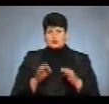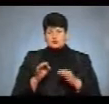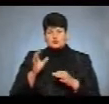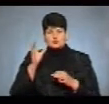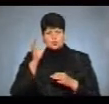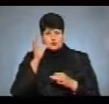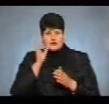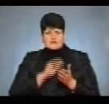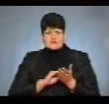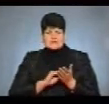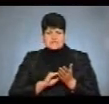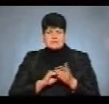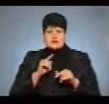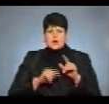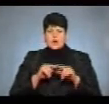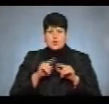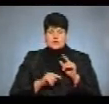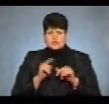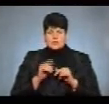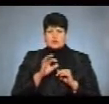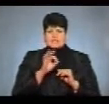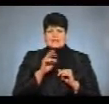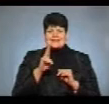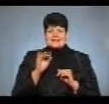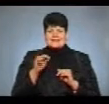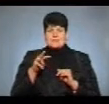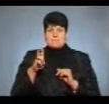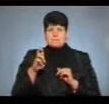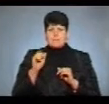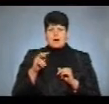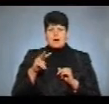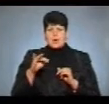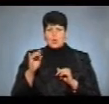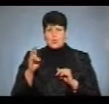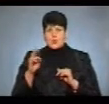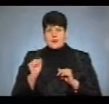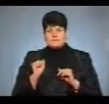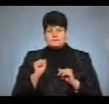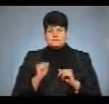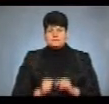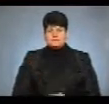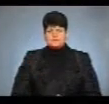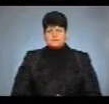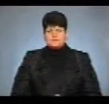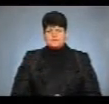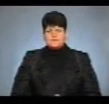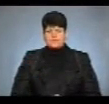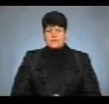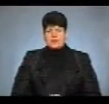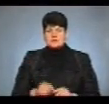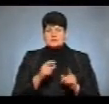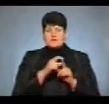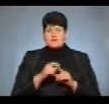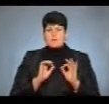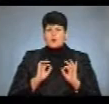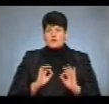записи телефонних розмов родичів підозрюваного Олексія Цимбалюка. Подробиці у сюжеті Анжели Шове. За словами